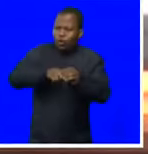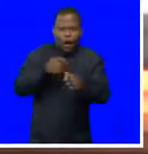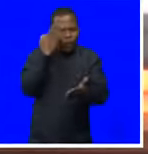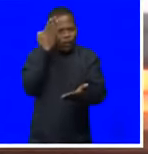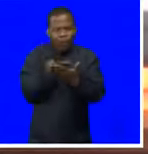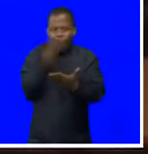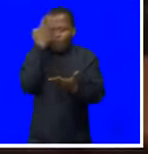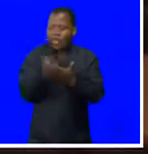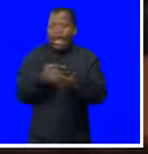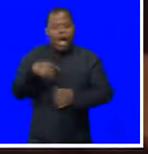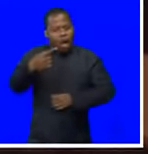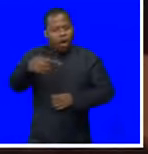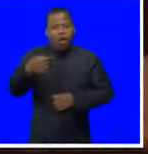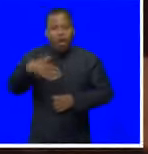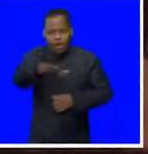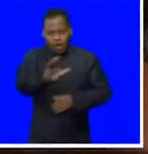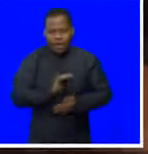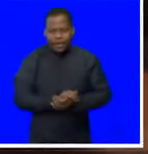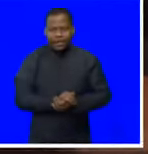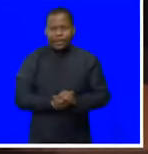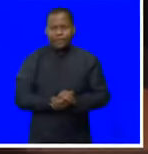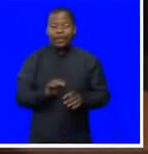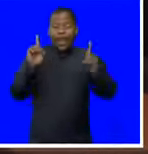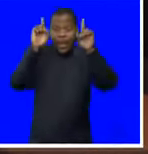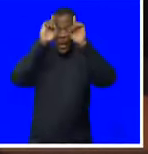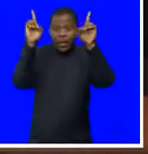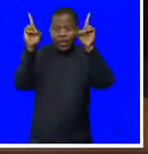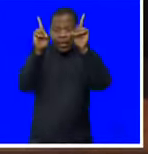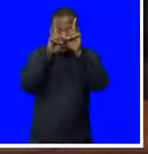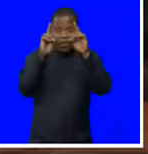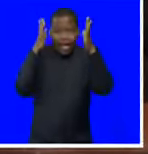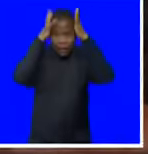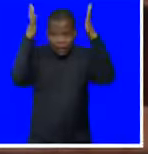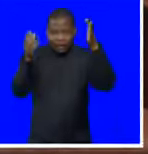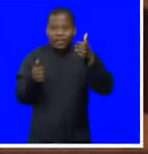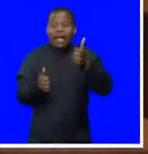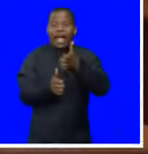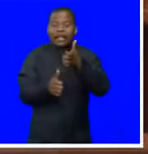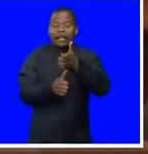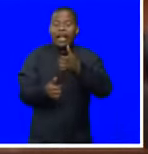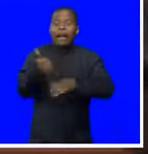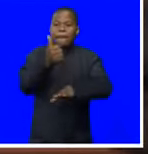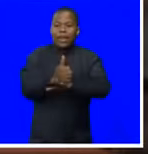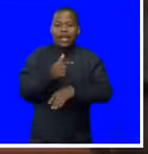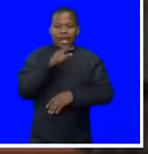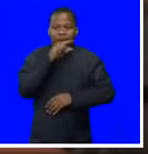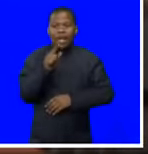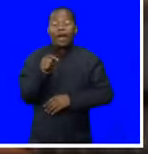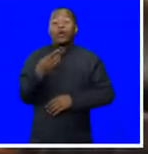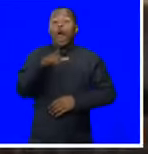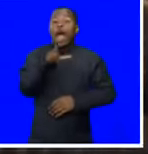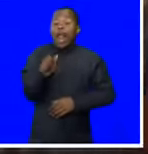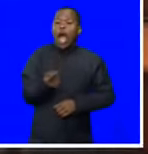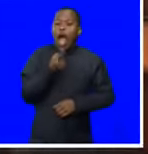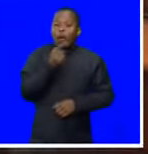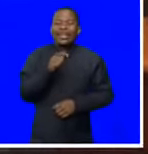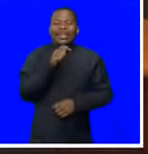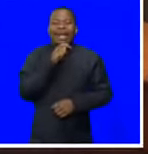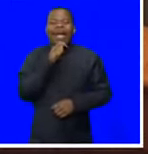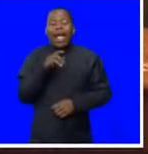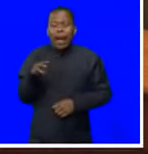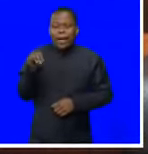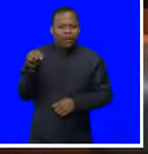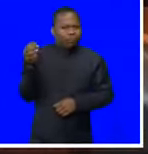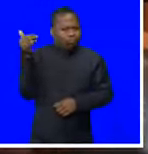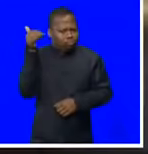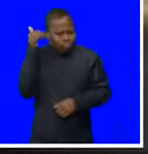ofuna kufunda. Lisekela lemphathi weyunivesithi Professor Justice Twala lithe bashayelwa lokwa ngokwi